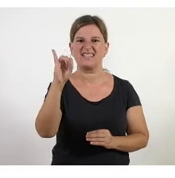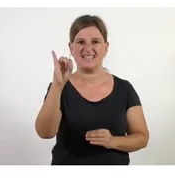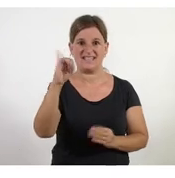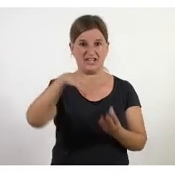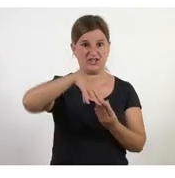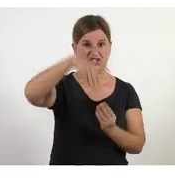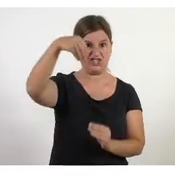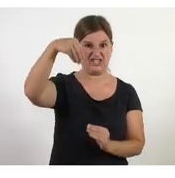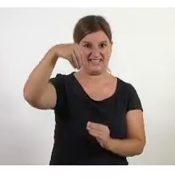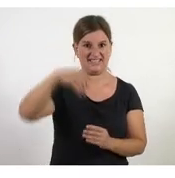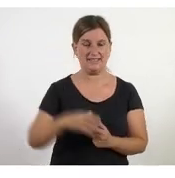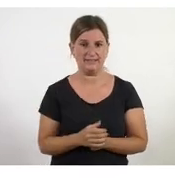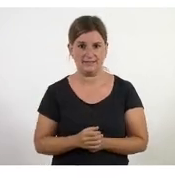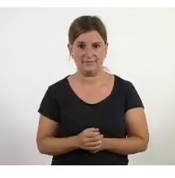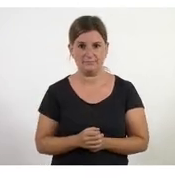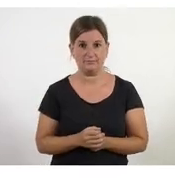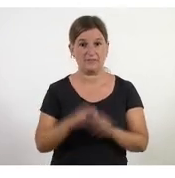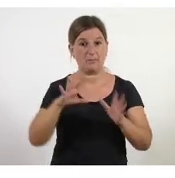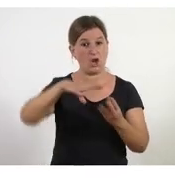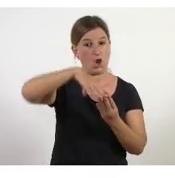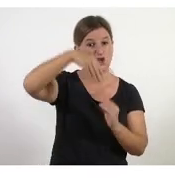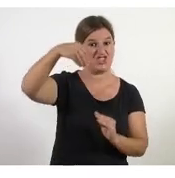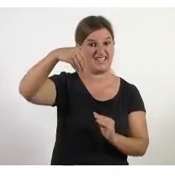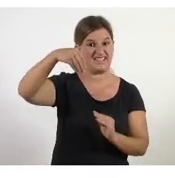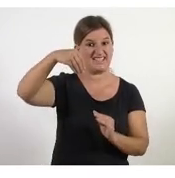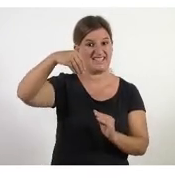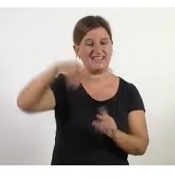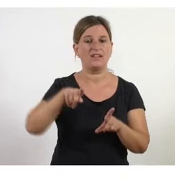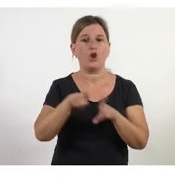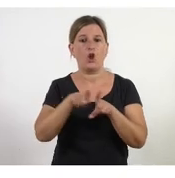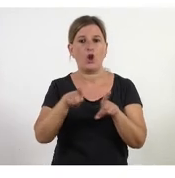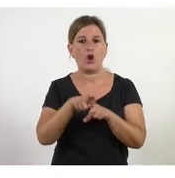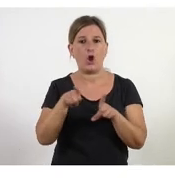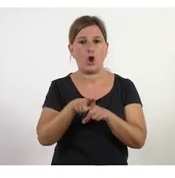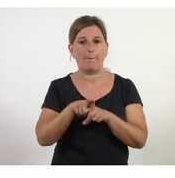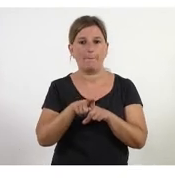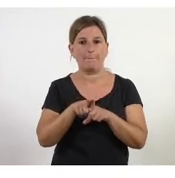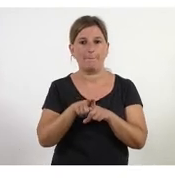Jitsi, a nivell de funcionalitat, a nivell